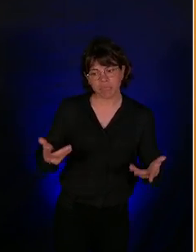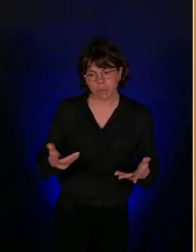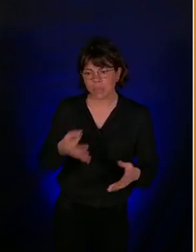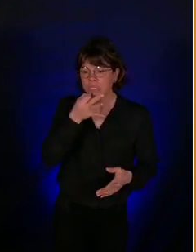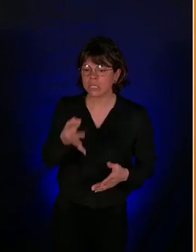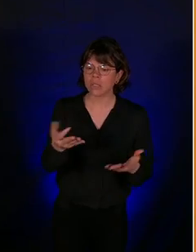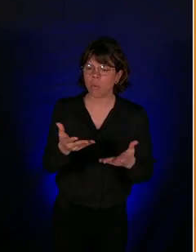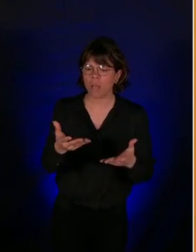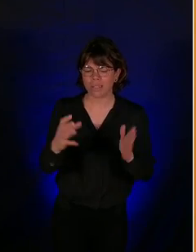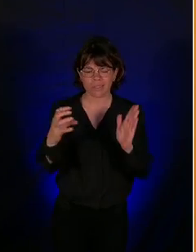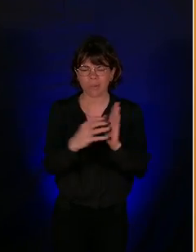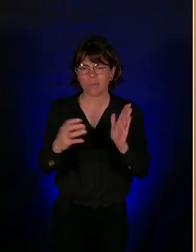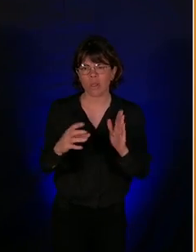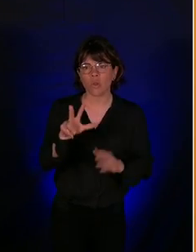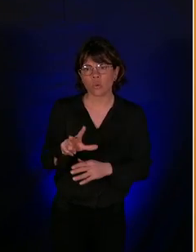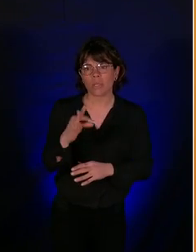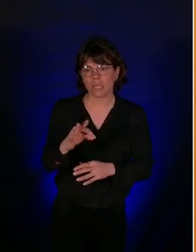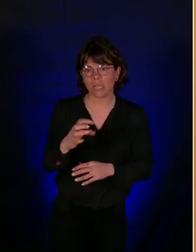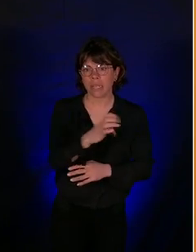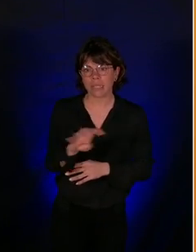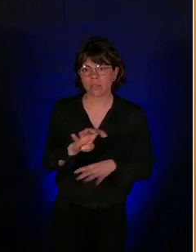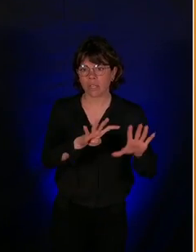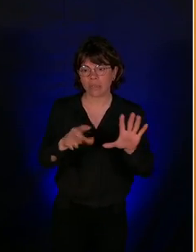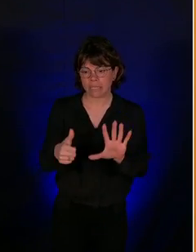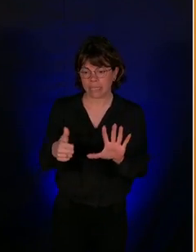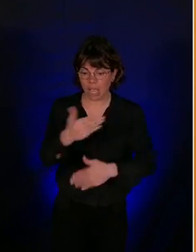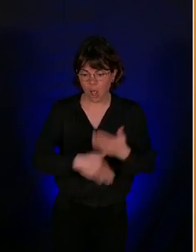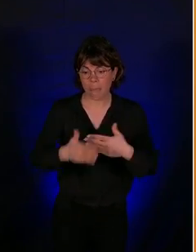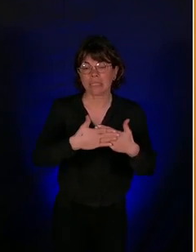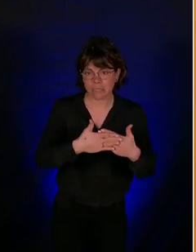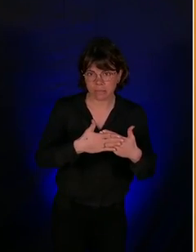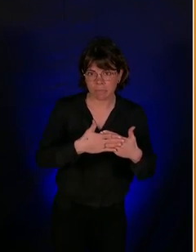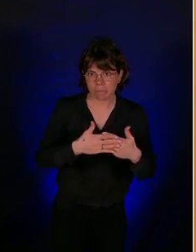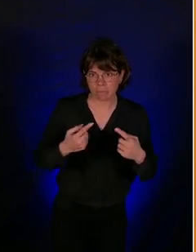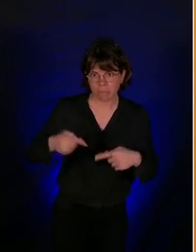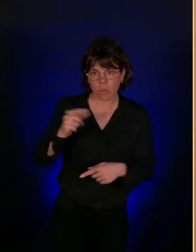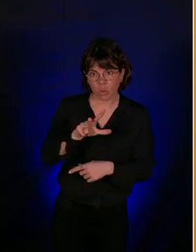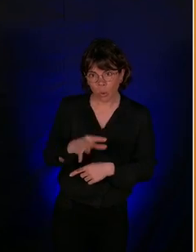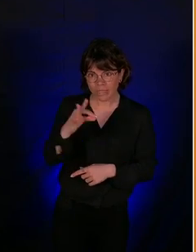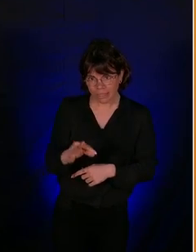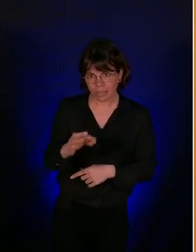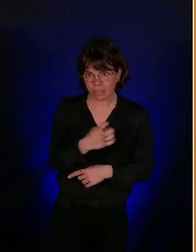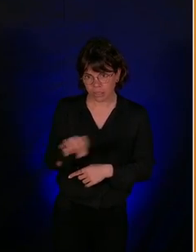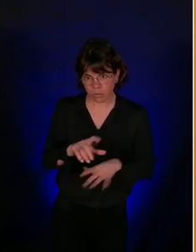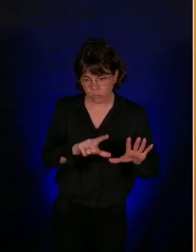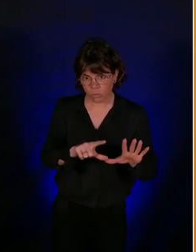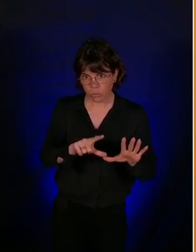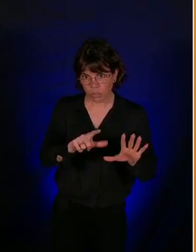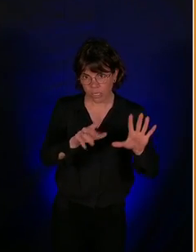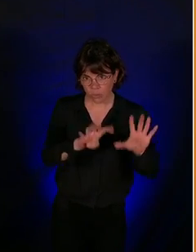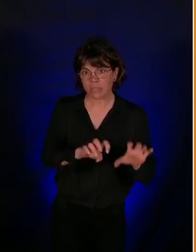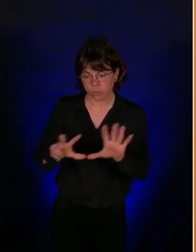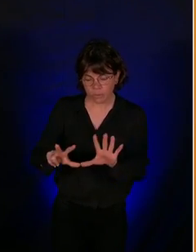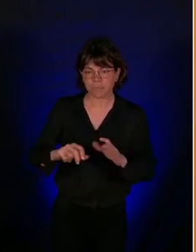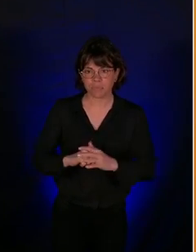l'article 3T 496 qui a été remplacé qui a remplacé le 3T 498 je défends